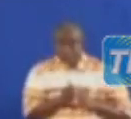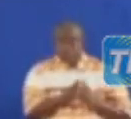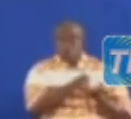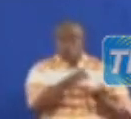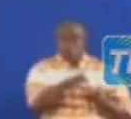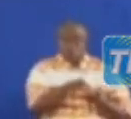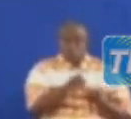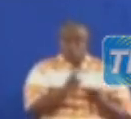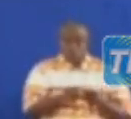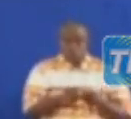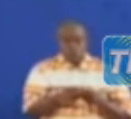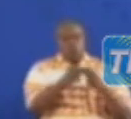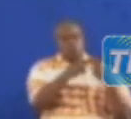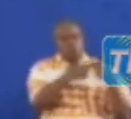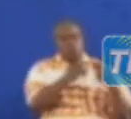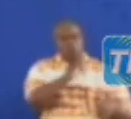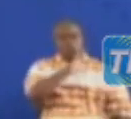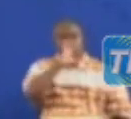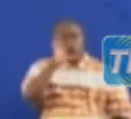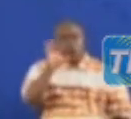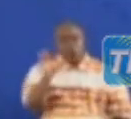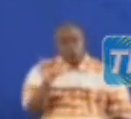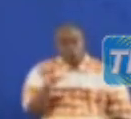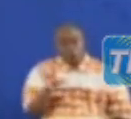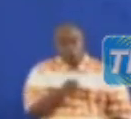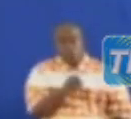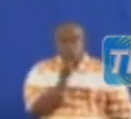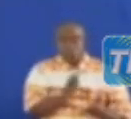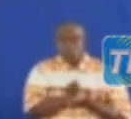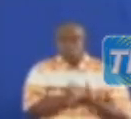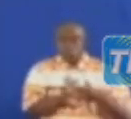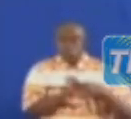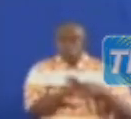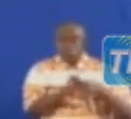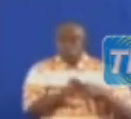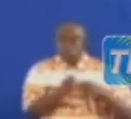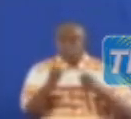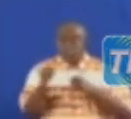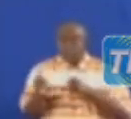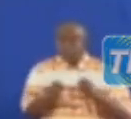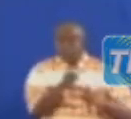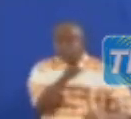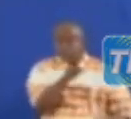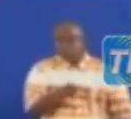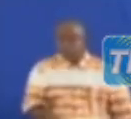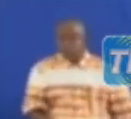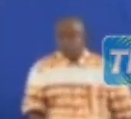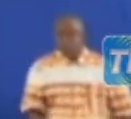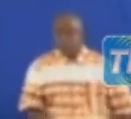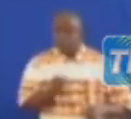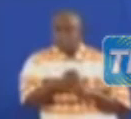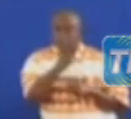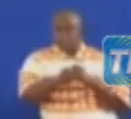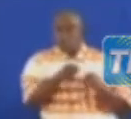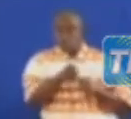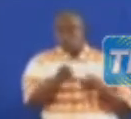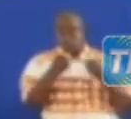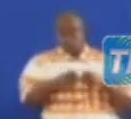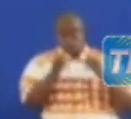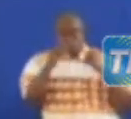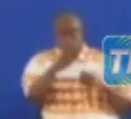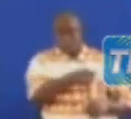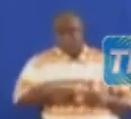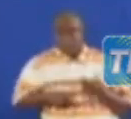urasimu na kuwajibika wale wote wanaothibitika kujihusisha na vitendo hivyo. Hatua anazochukua Mheshimiwa